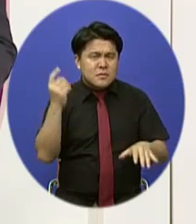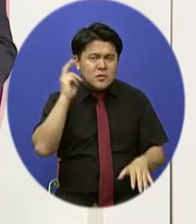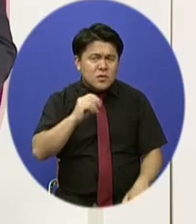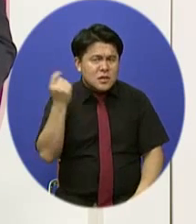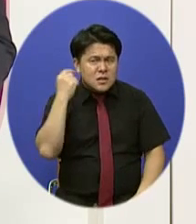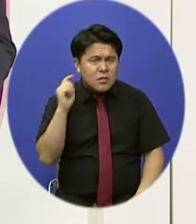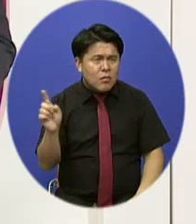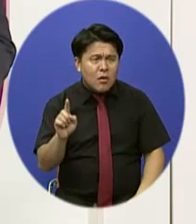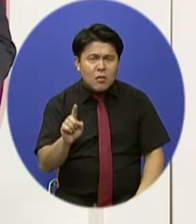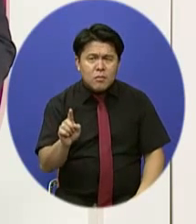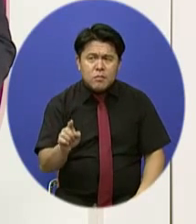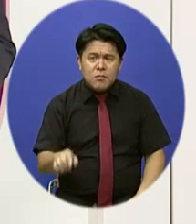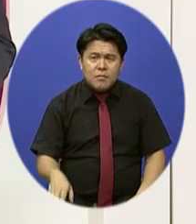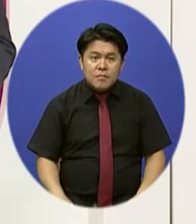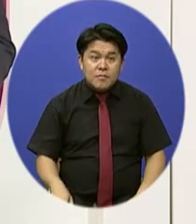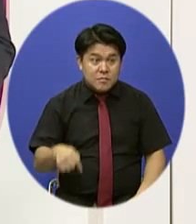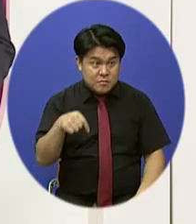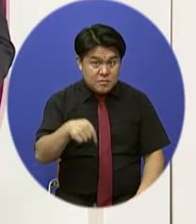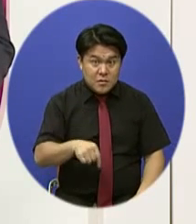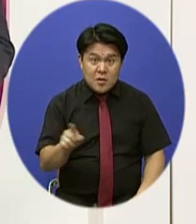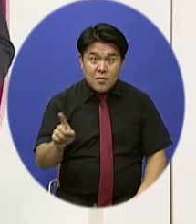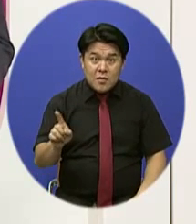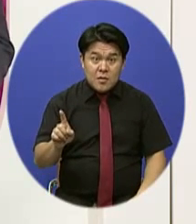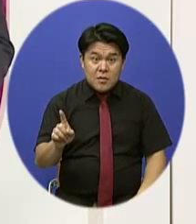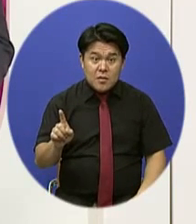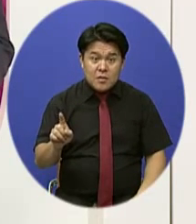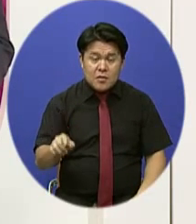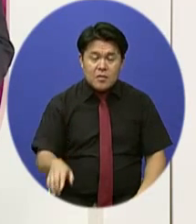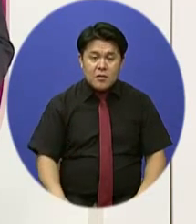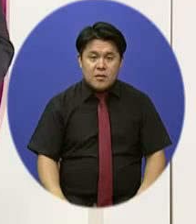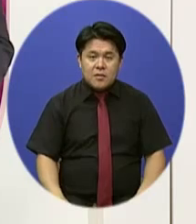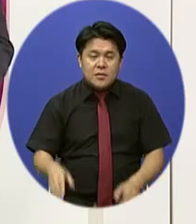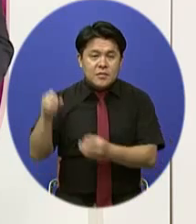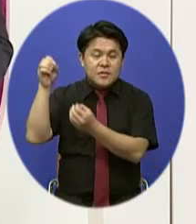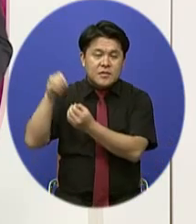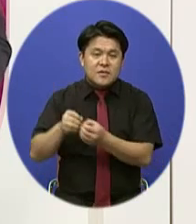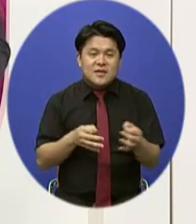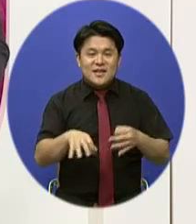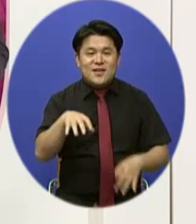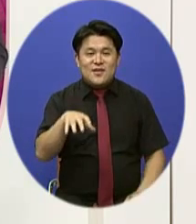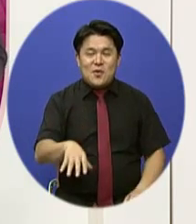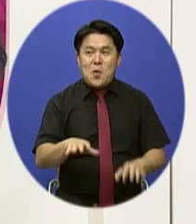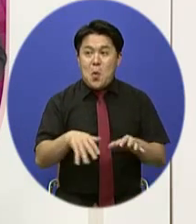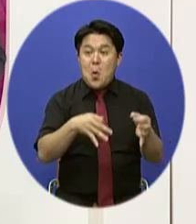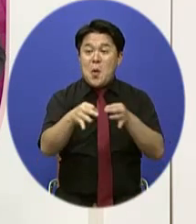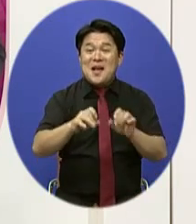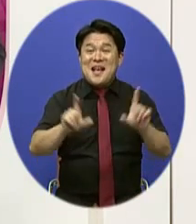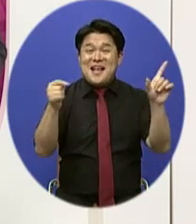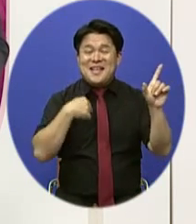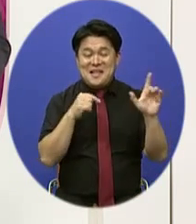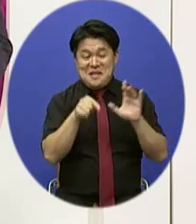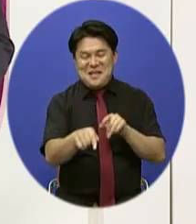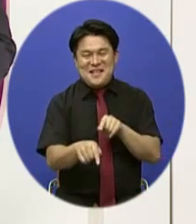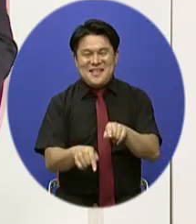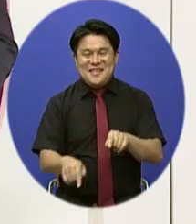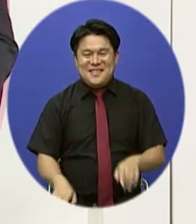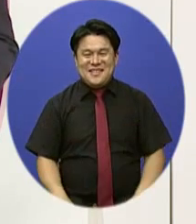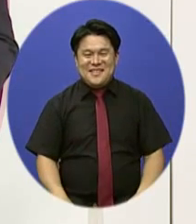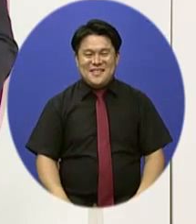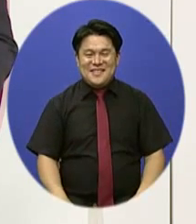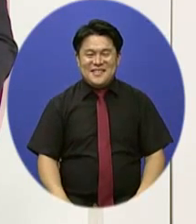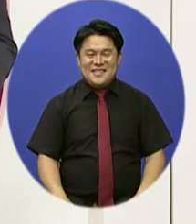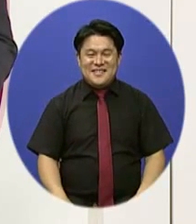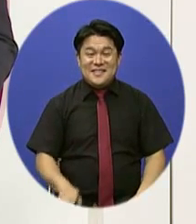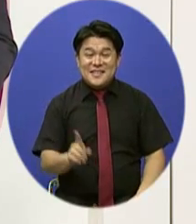소리 들리는 거 이건 무슨 소리예요? 아 여기 제 장뜰 재래시장 오늘 아. 장날이거든요 아 네. 거기 밖에서